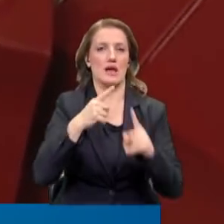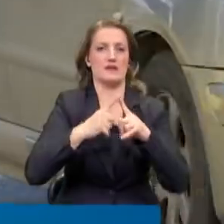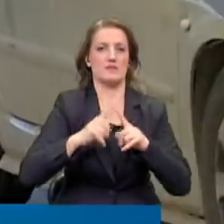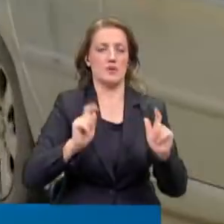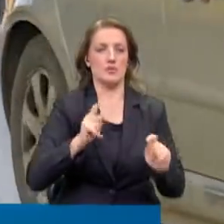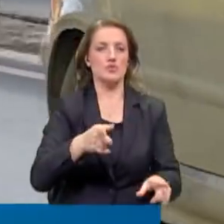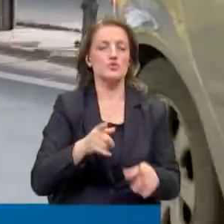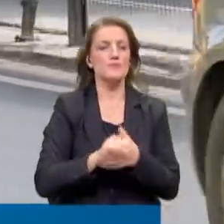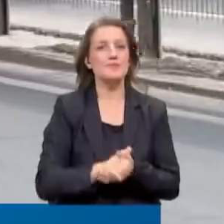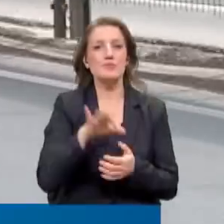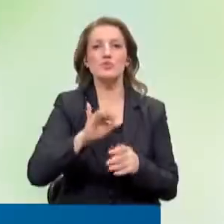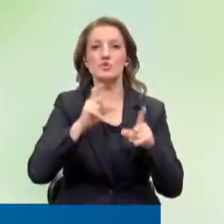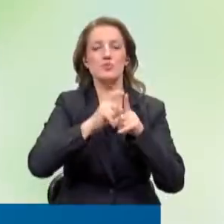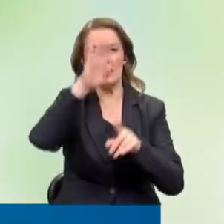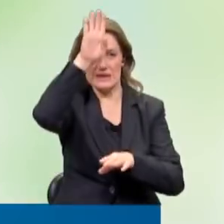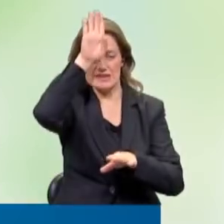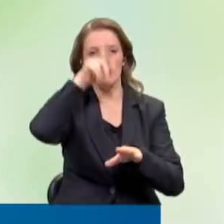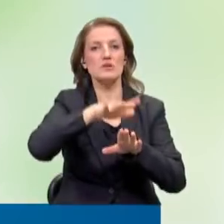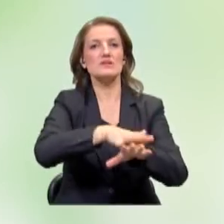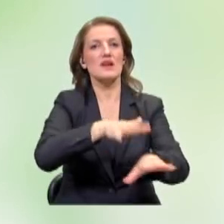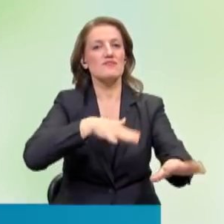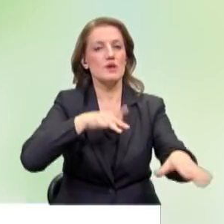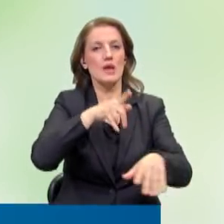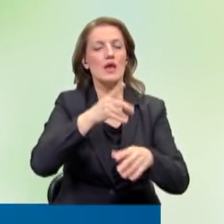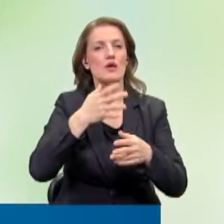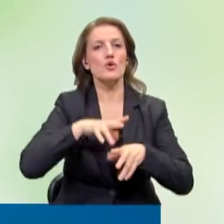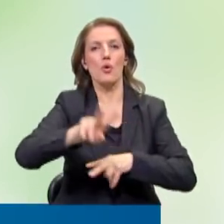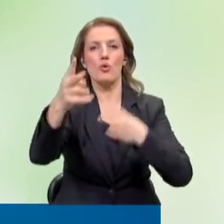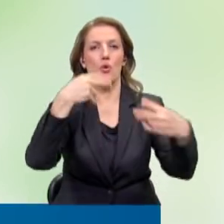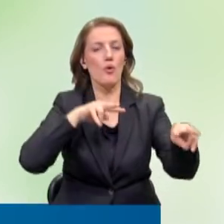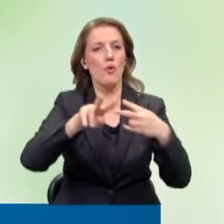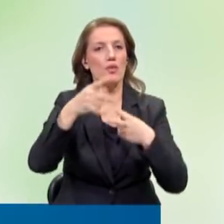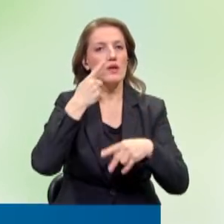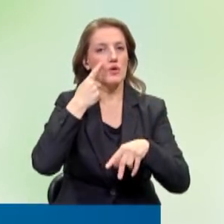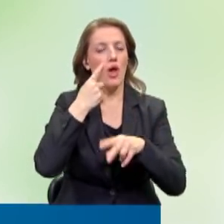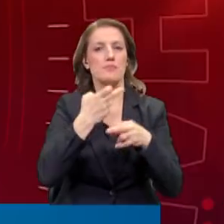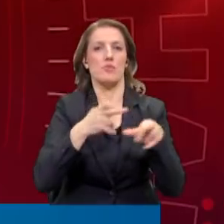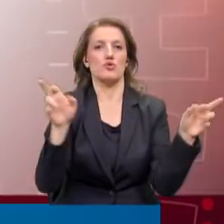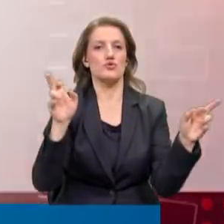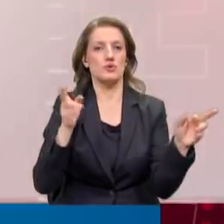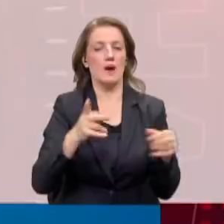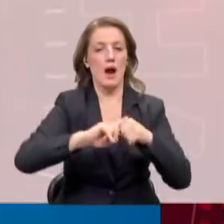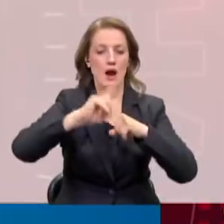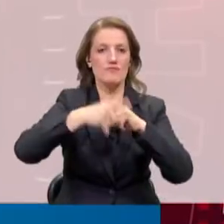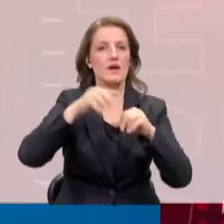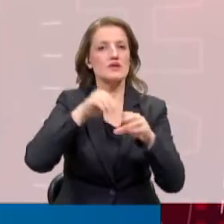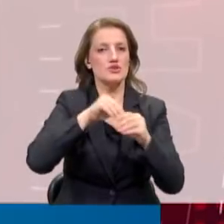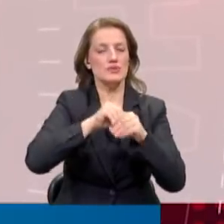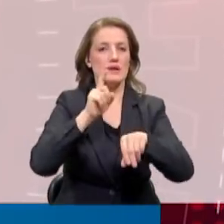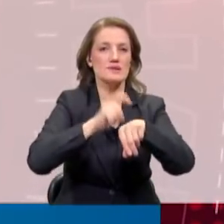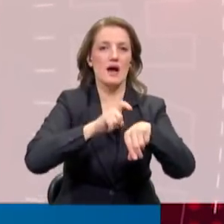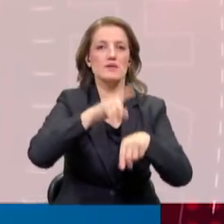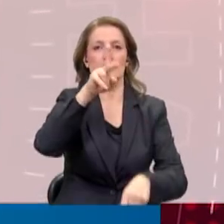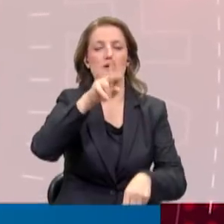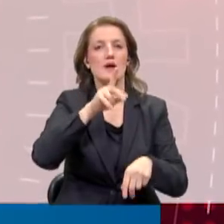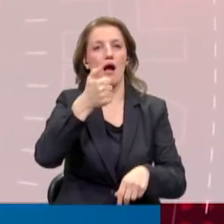de azalttı. Bu durum İstanbul trafiğine de yansıdı. Yollar en yoğun saat dilimlerinde bile boş. Hafta içinde özellikle saat